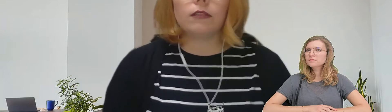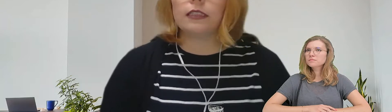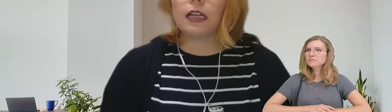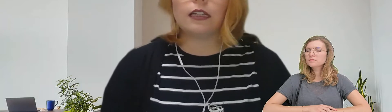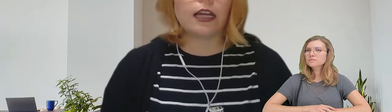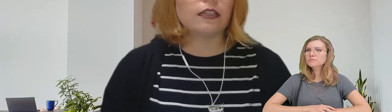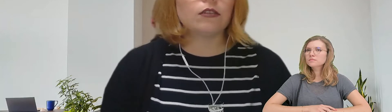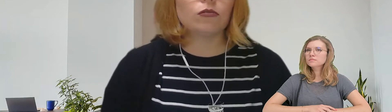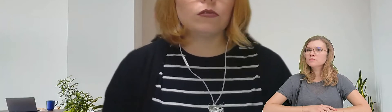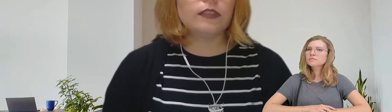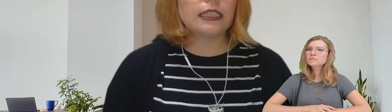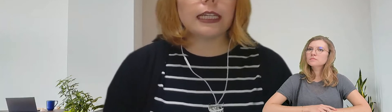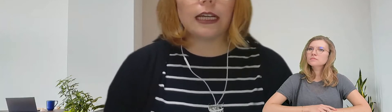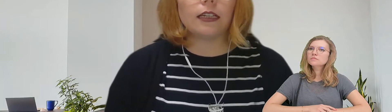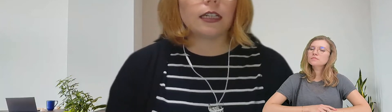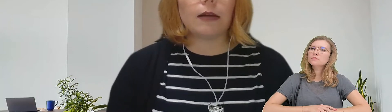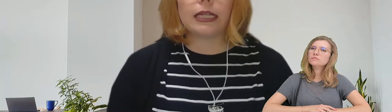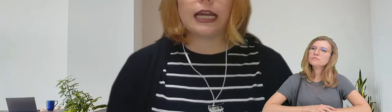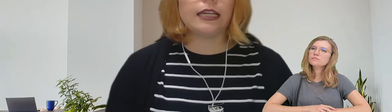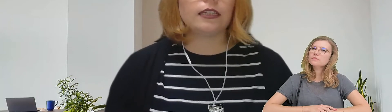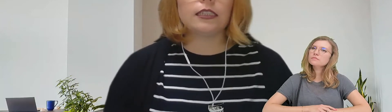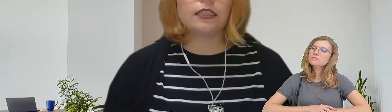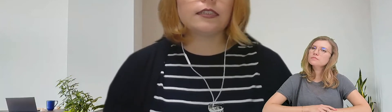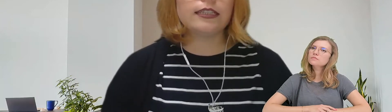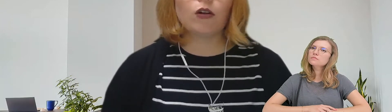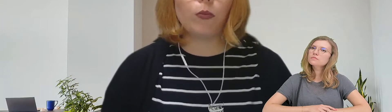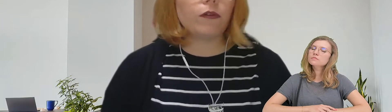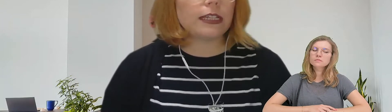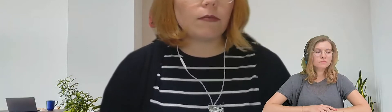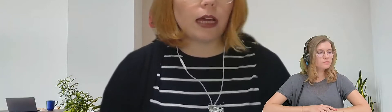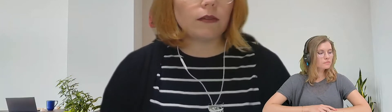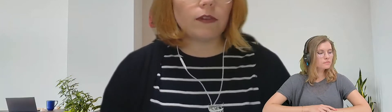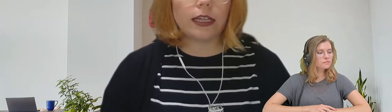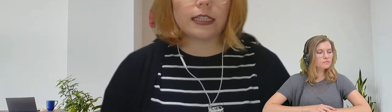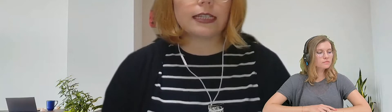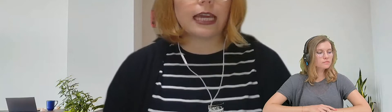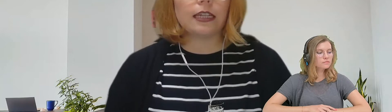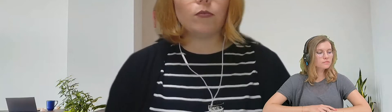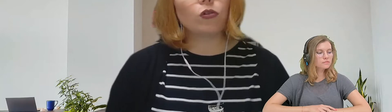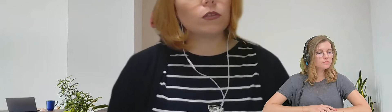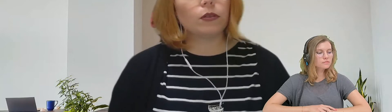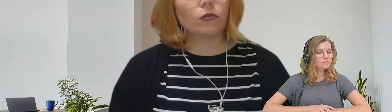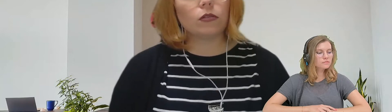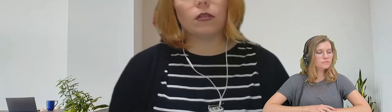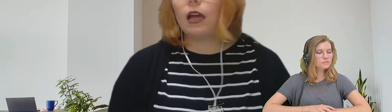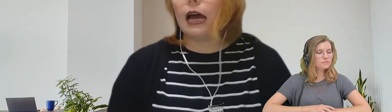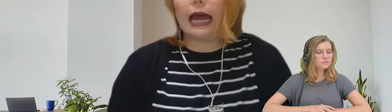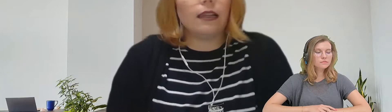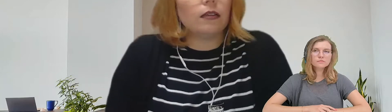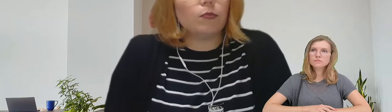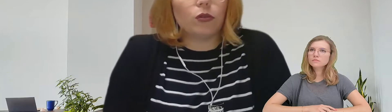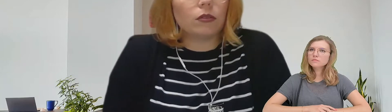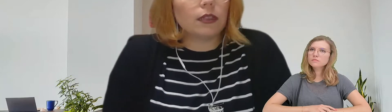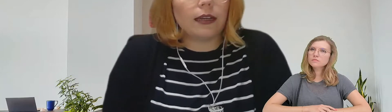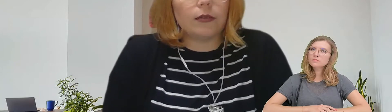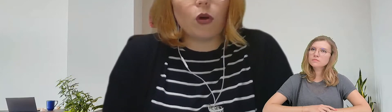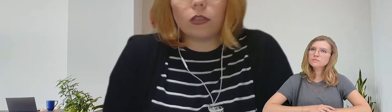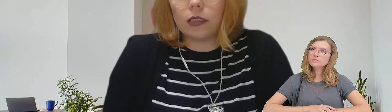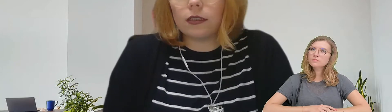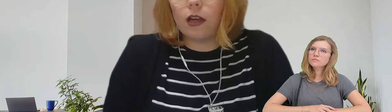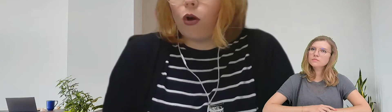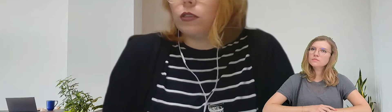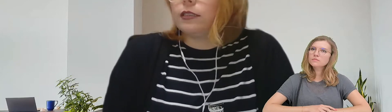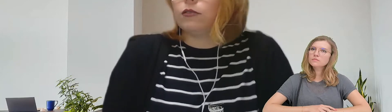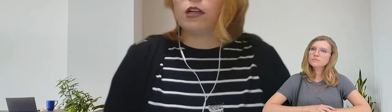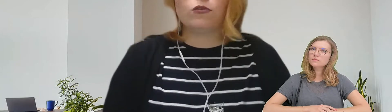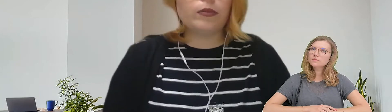benutzt das, wie gesagt, eigentlich so gut wie jeder. Da kann man keine richtige Zielgruppe festmachen, wer jetzt gerne Emojis benutzt. Alle benutzen gerne